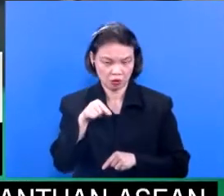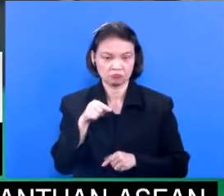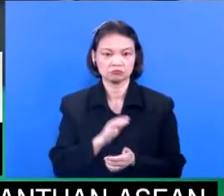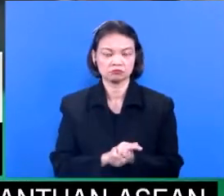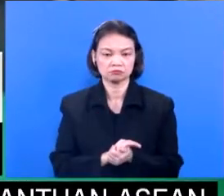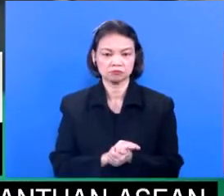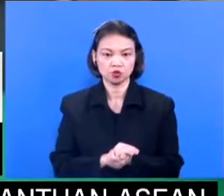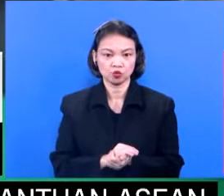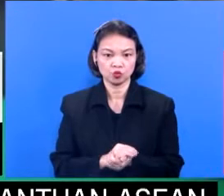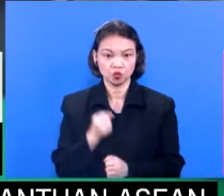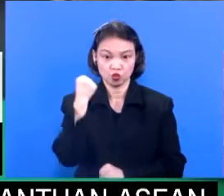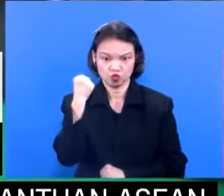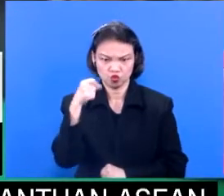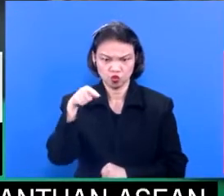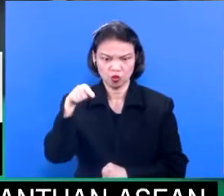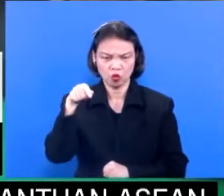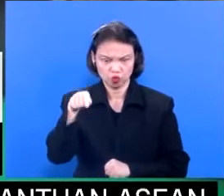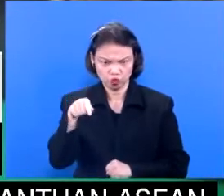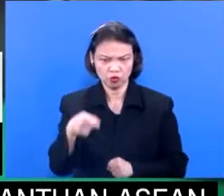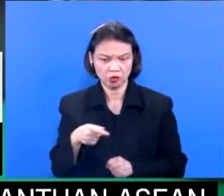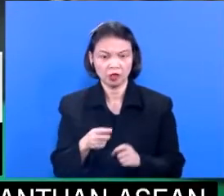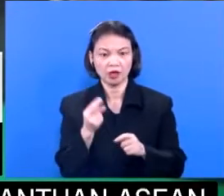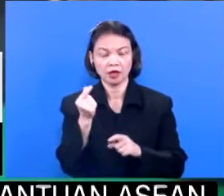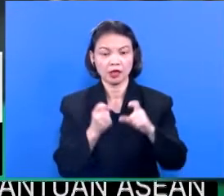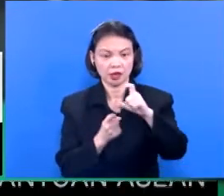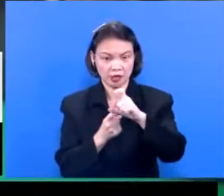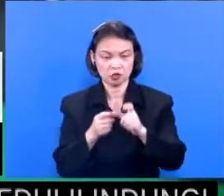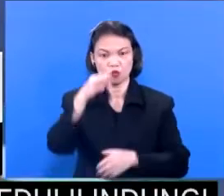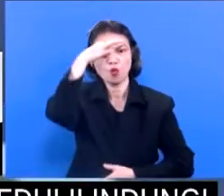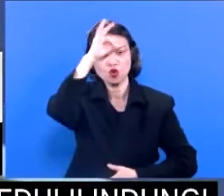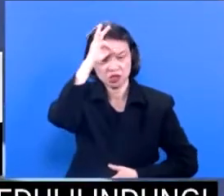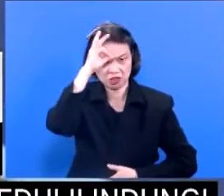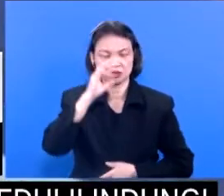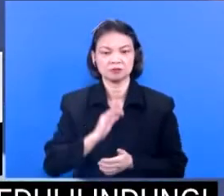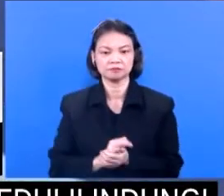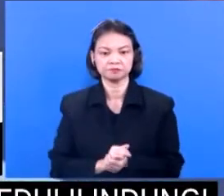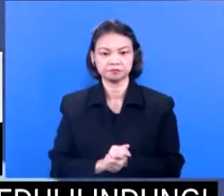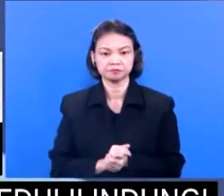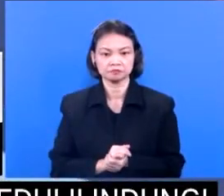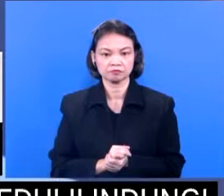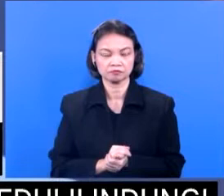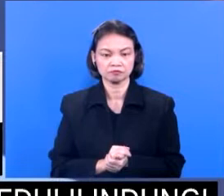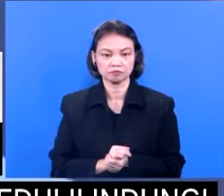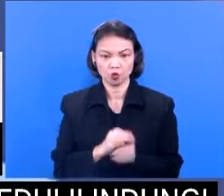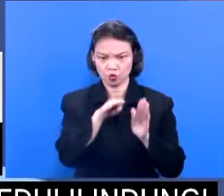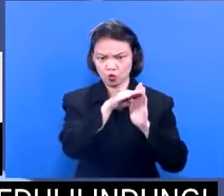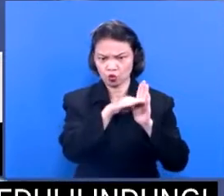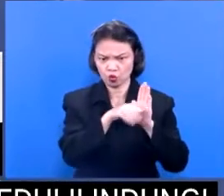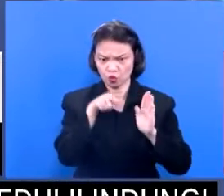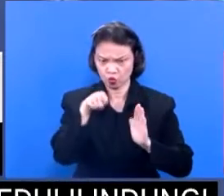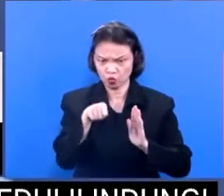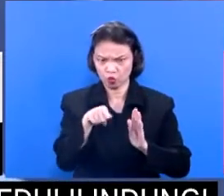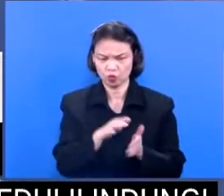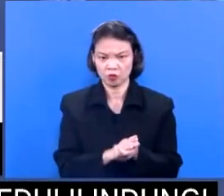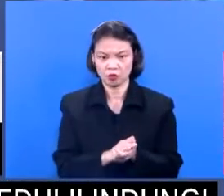yang memberatkan tuntutan menurut jaksa, terdakwa RS adalah aparat penegak hukum. Dalam dakwaan terungkap, RS dengan modus